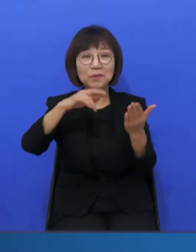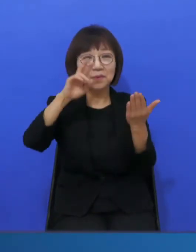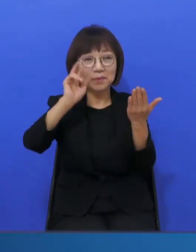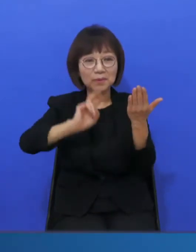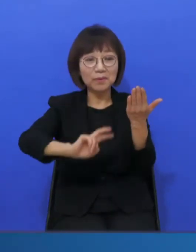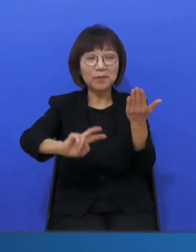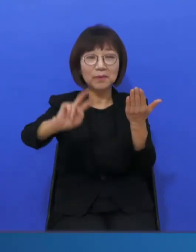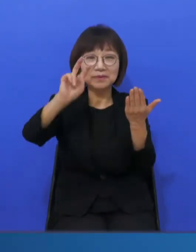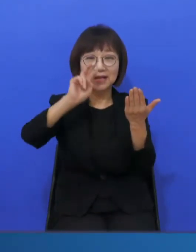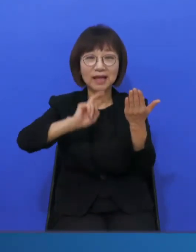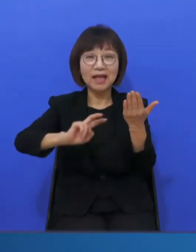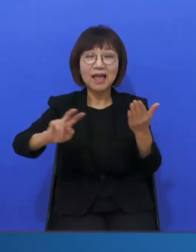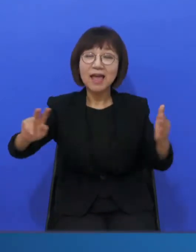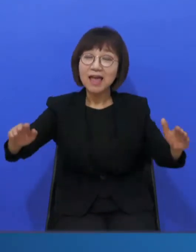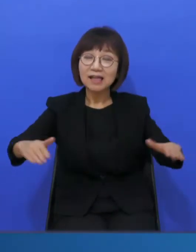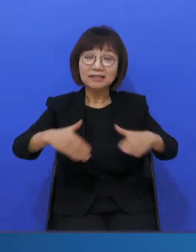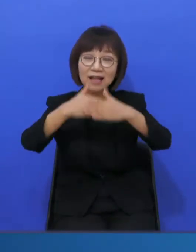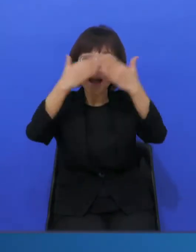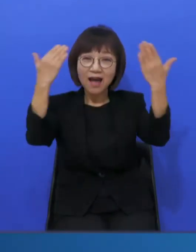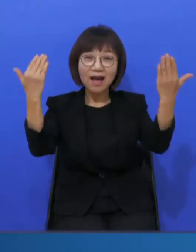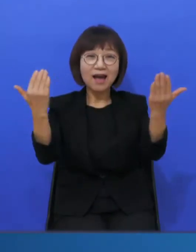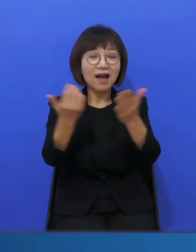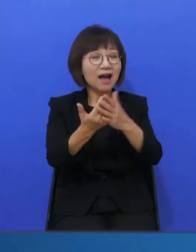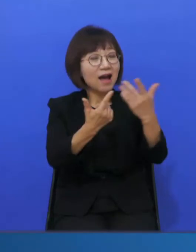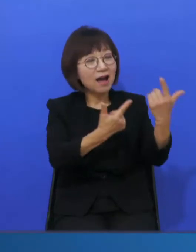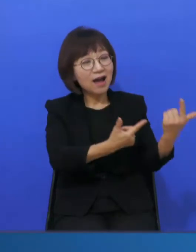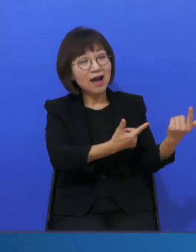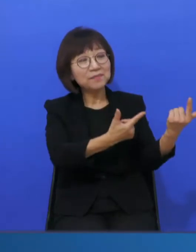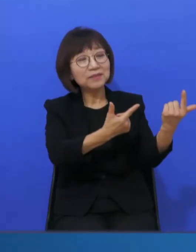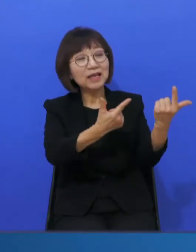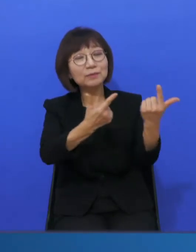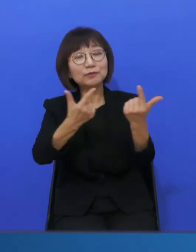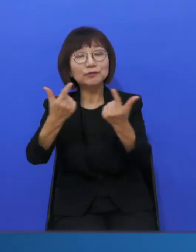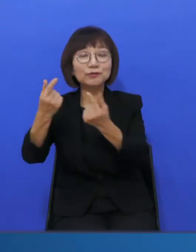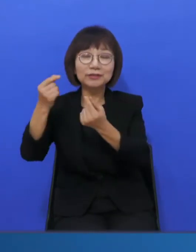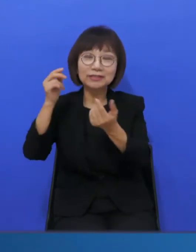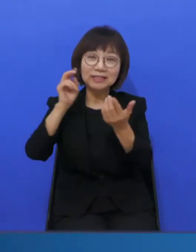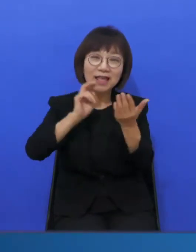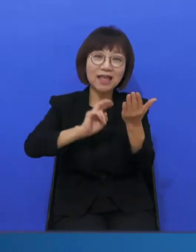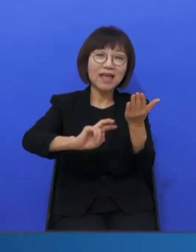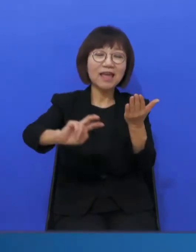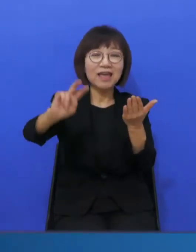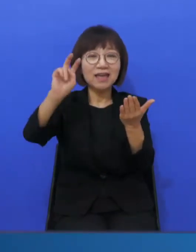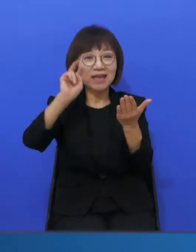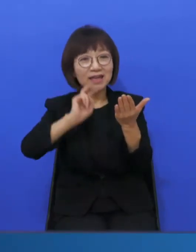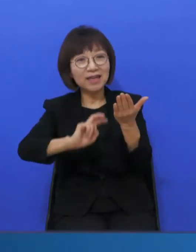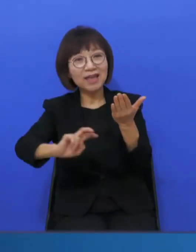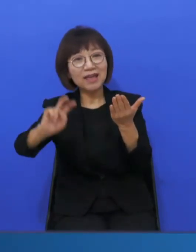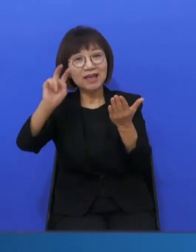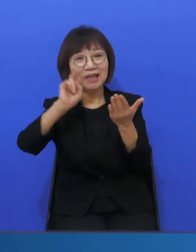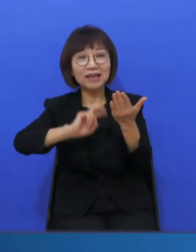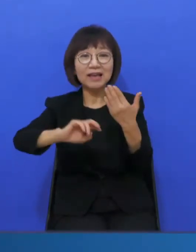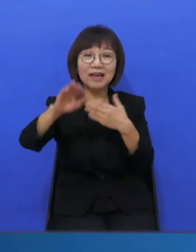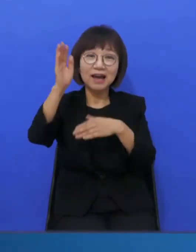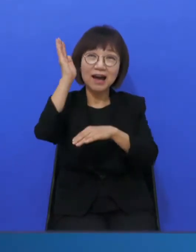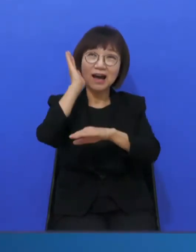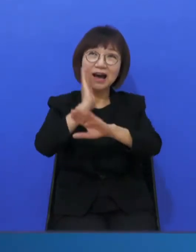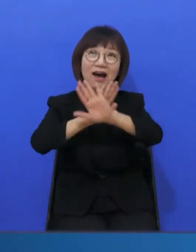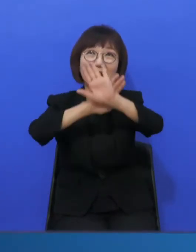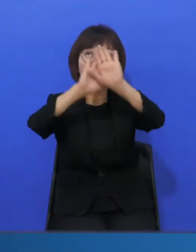아름다운 노래 다 함께 부르세.